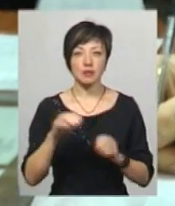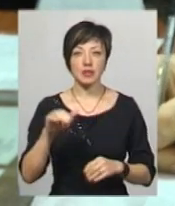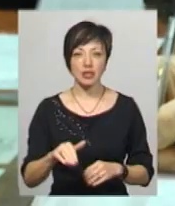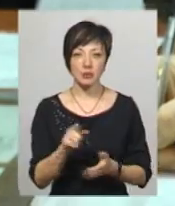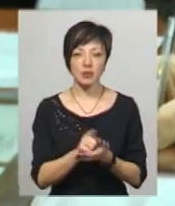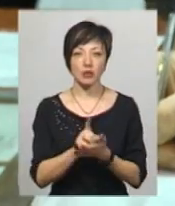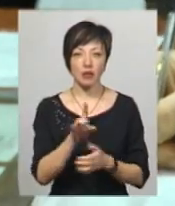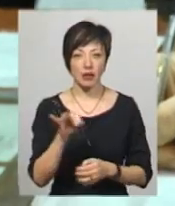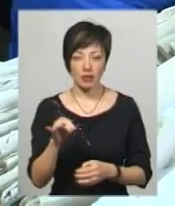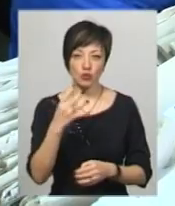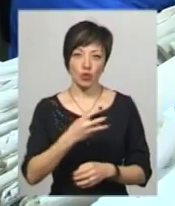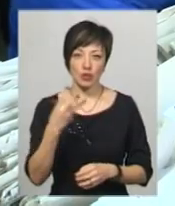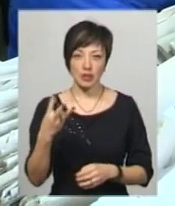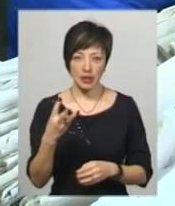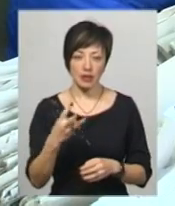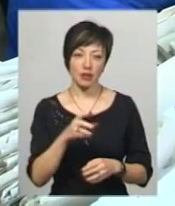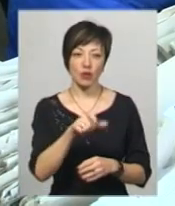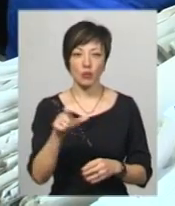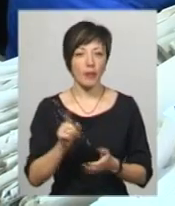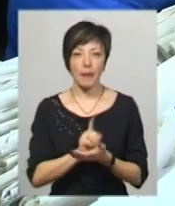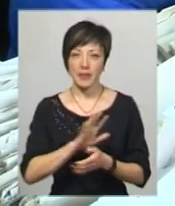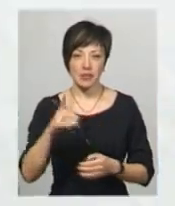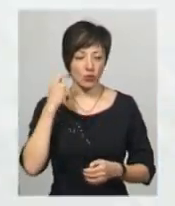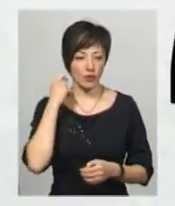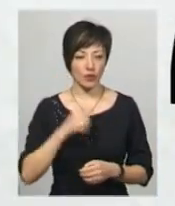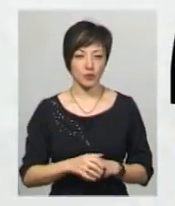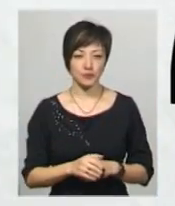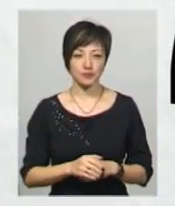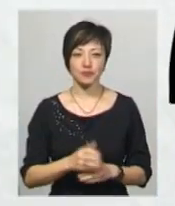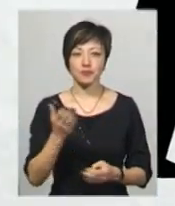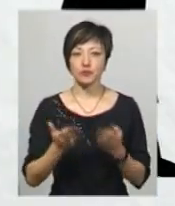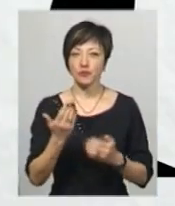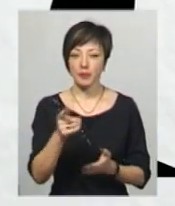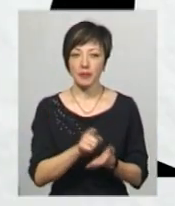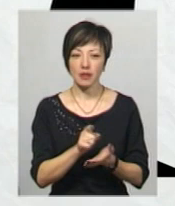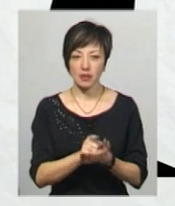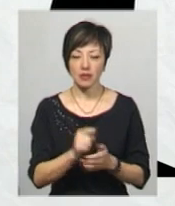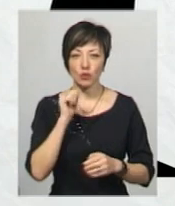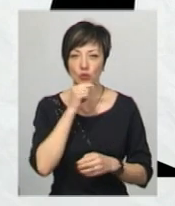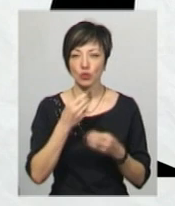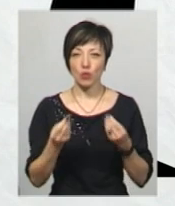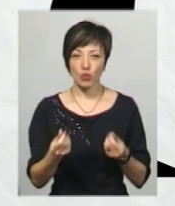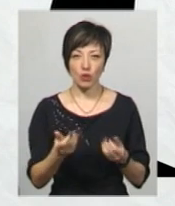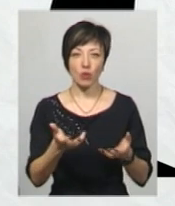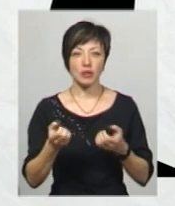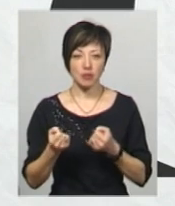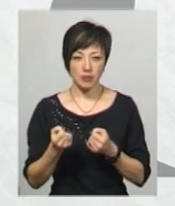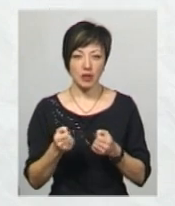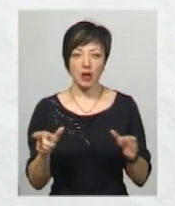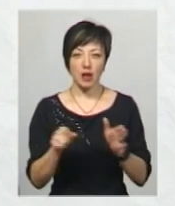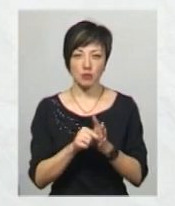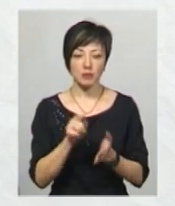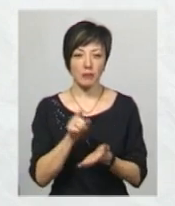тисяч – пенсіонери та 43 – субсидіанти непенсійного віку. Отже, якщо ви пенсіонер, то зекономлені кошти отримаєте разом